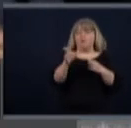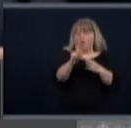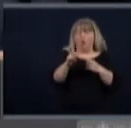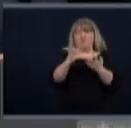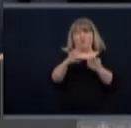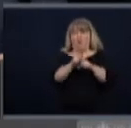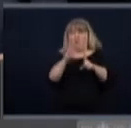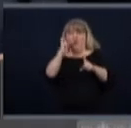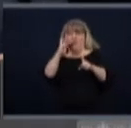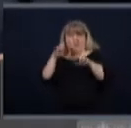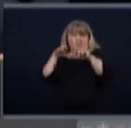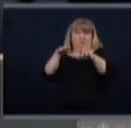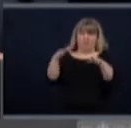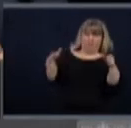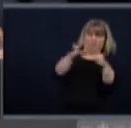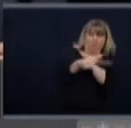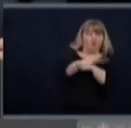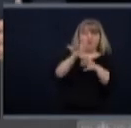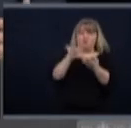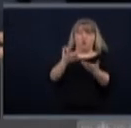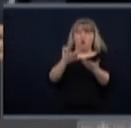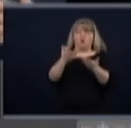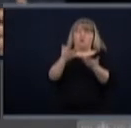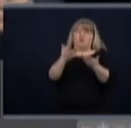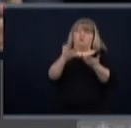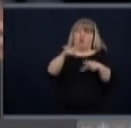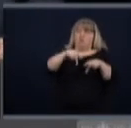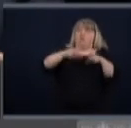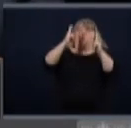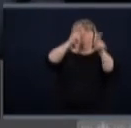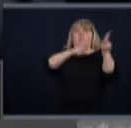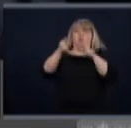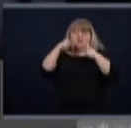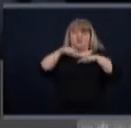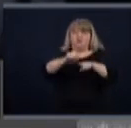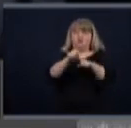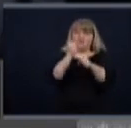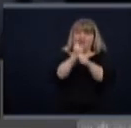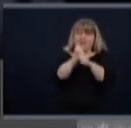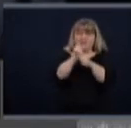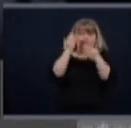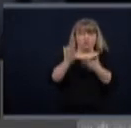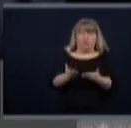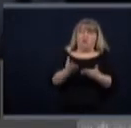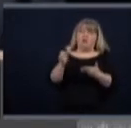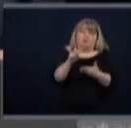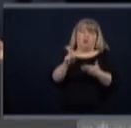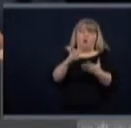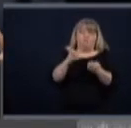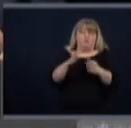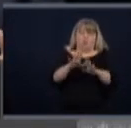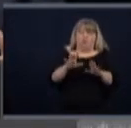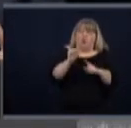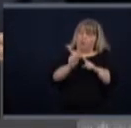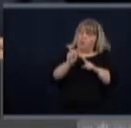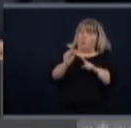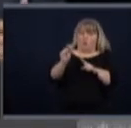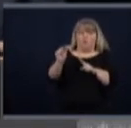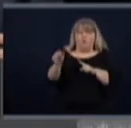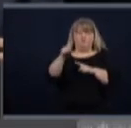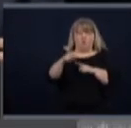de façon générale, retourner trop de monde en même temps dans la société. Pourquoi